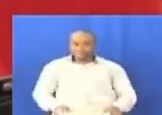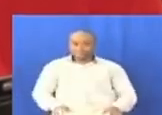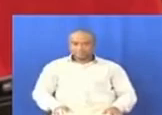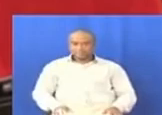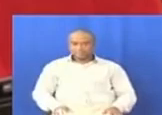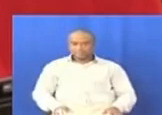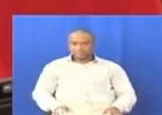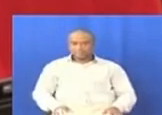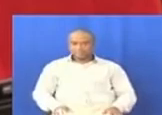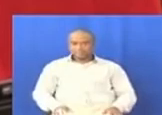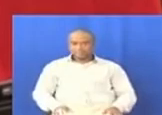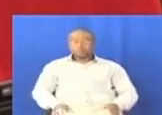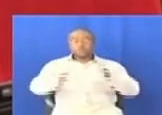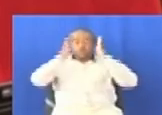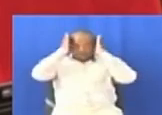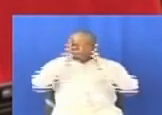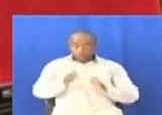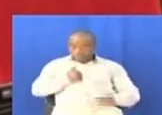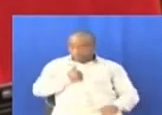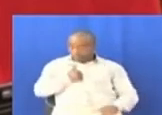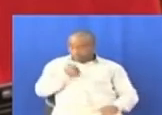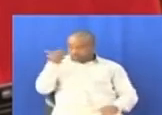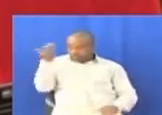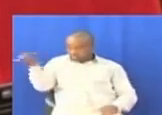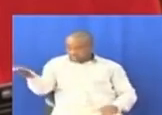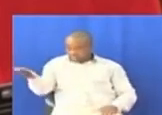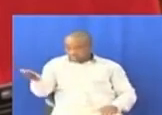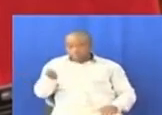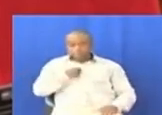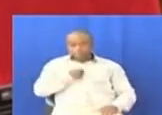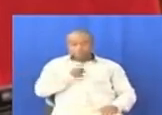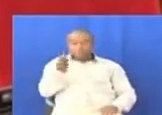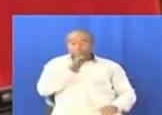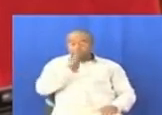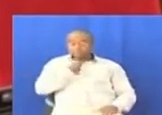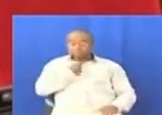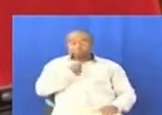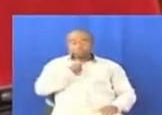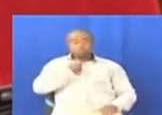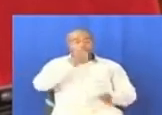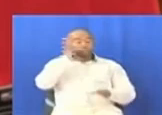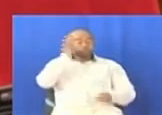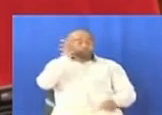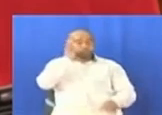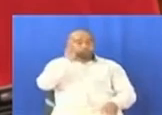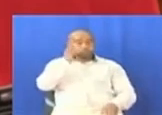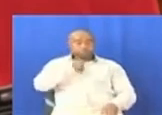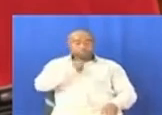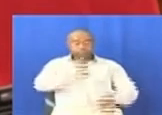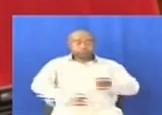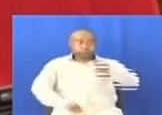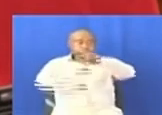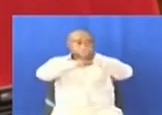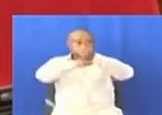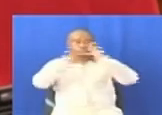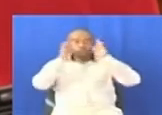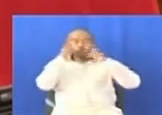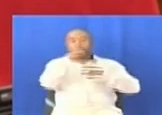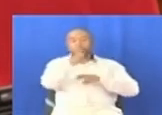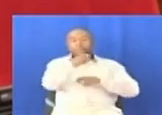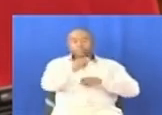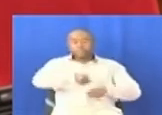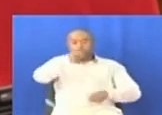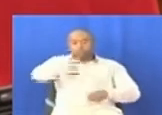Mheshimiwa Spika, kwa hayo machache ambayo nimeweza kuyasema, naunga azimio hili la